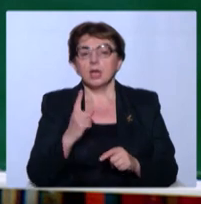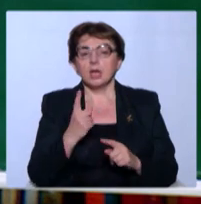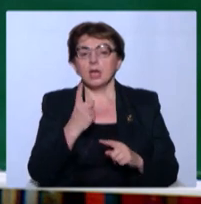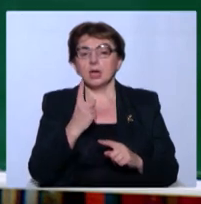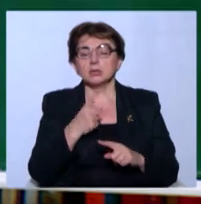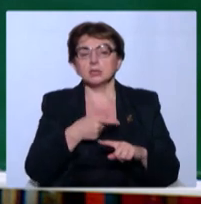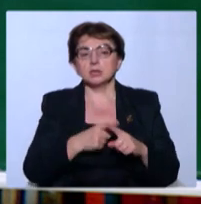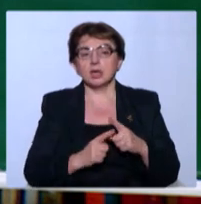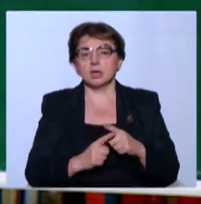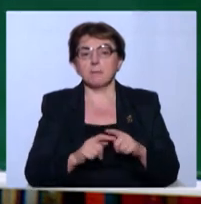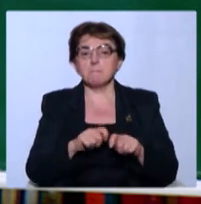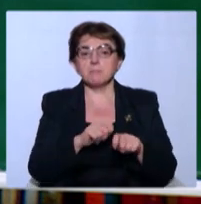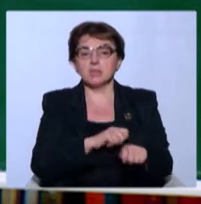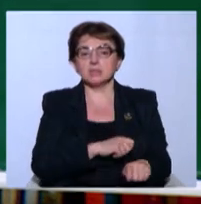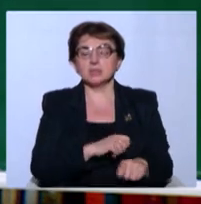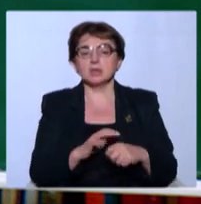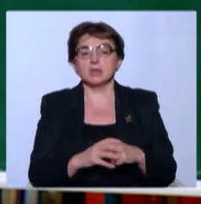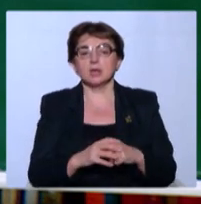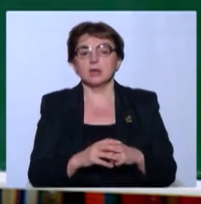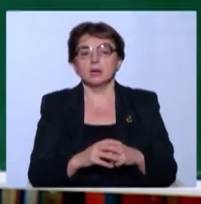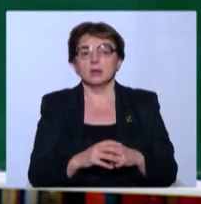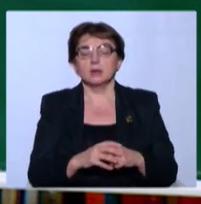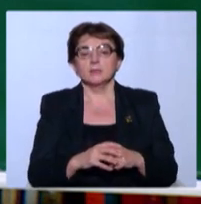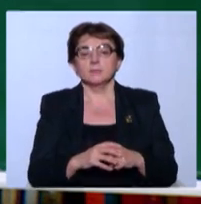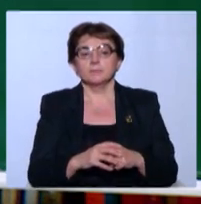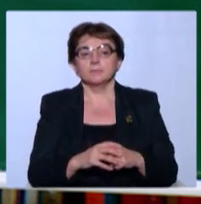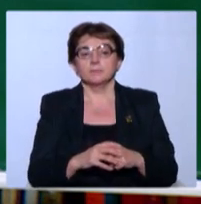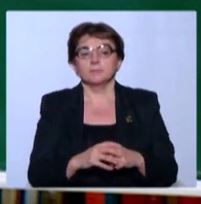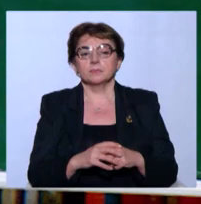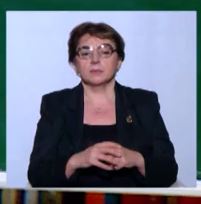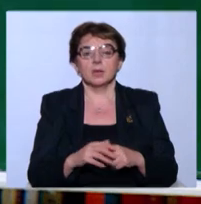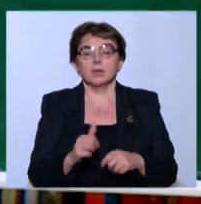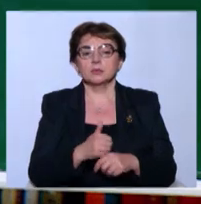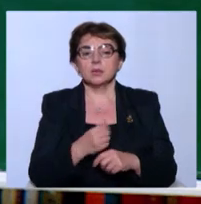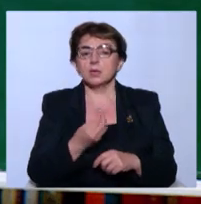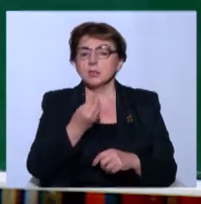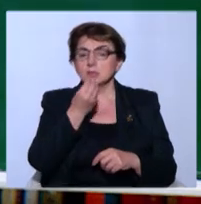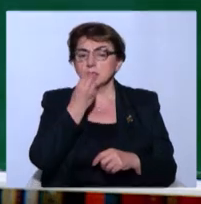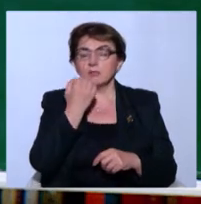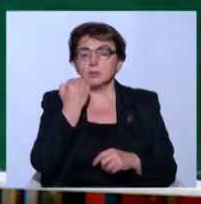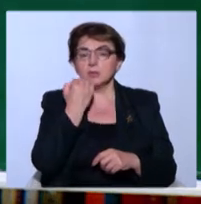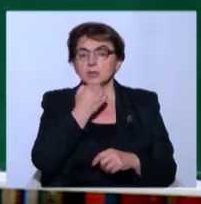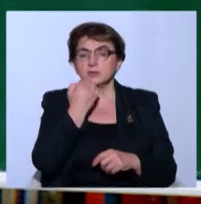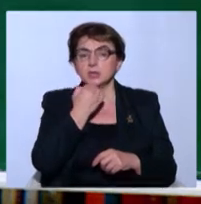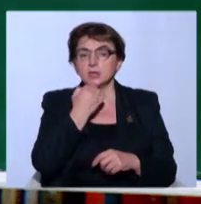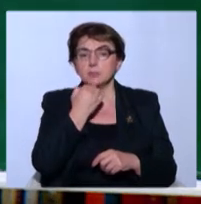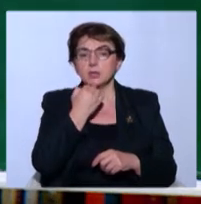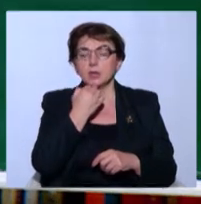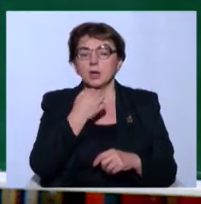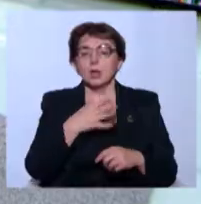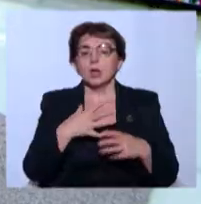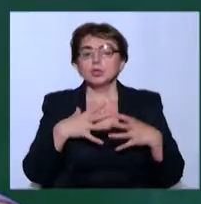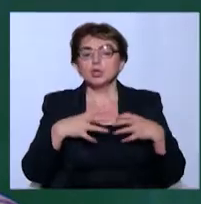1.5 მეტრის ტოლია და ძირითადად აქ საკვები ნივთიერებების